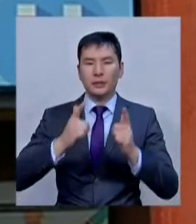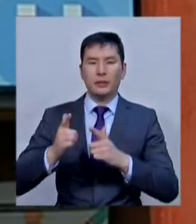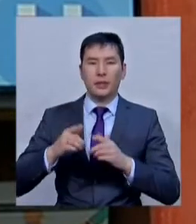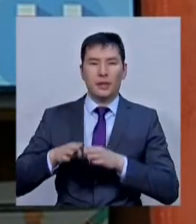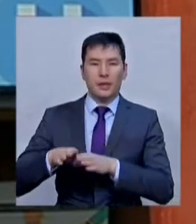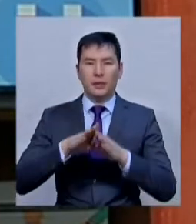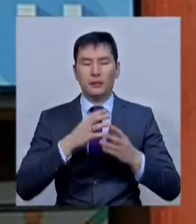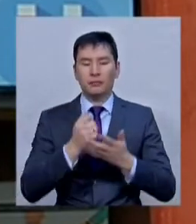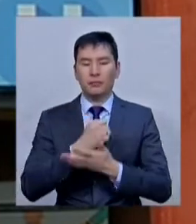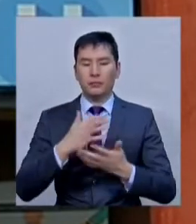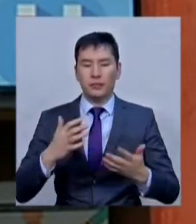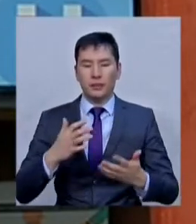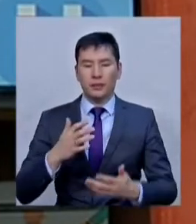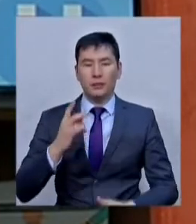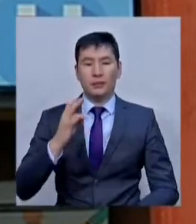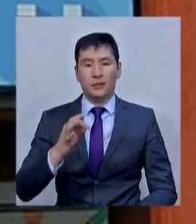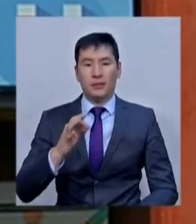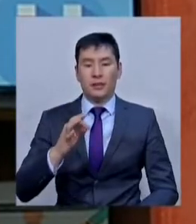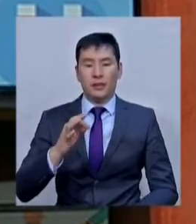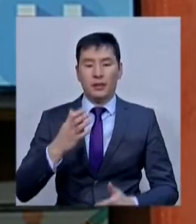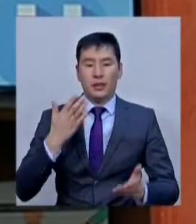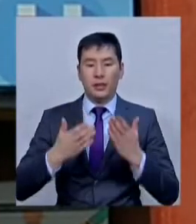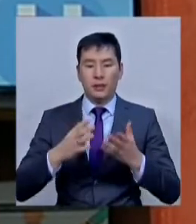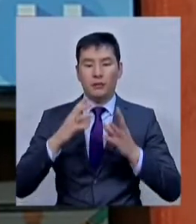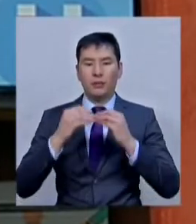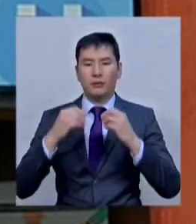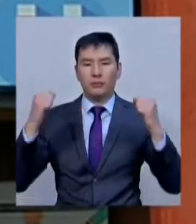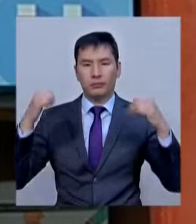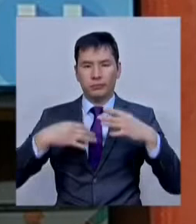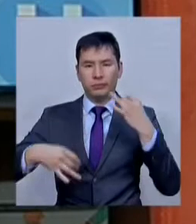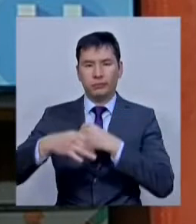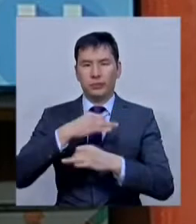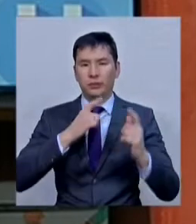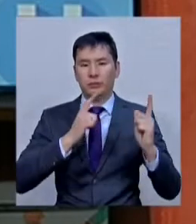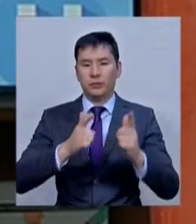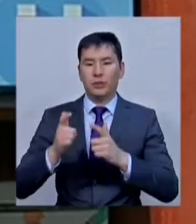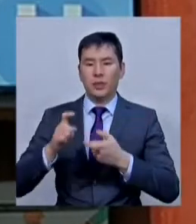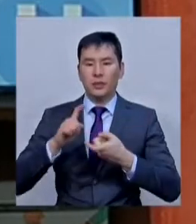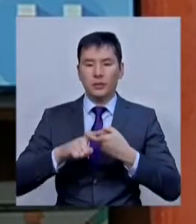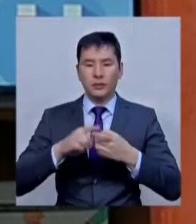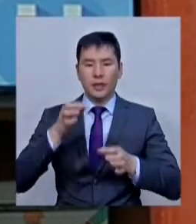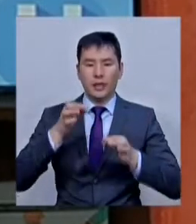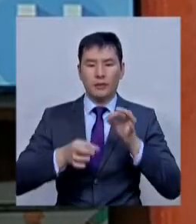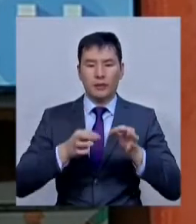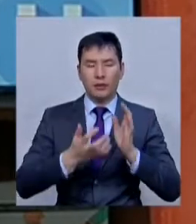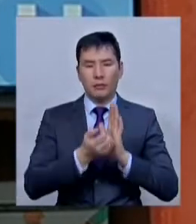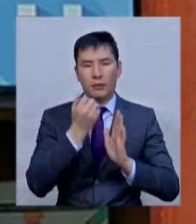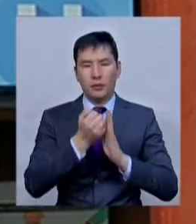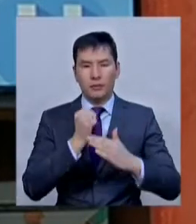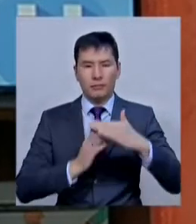бар. Бірақ енді барлығы әйтеуір бір келісімге келіп, мұнай өндіру көлемін шектейтін болса, әрине, бұл мұнай